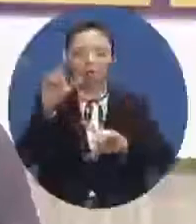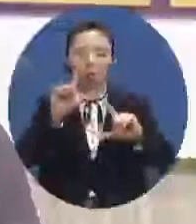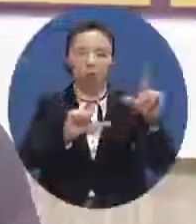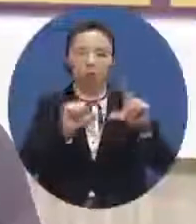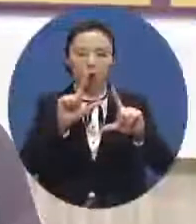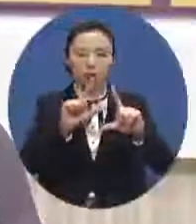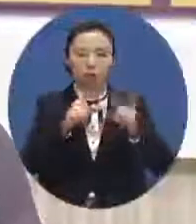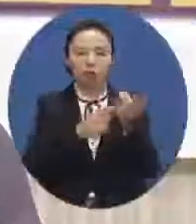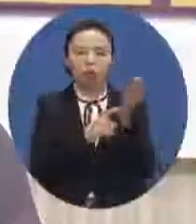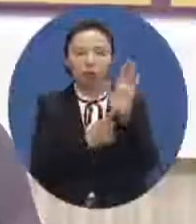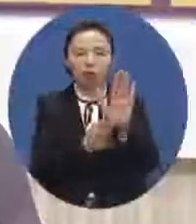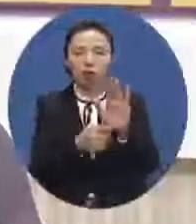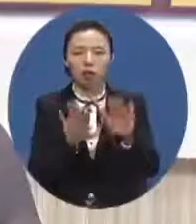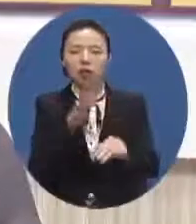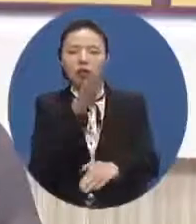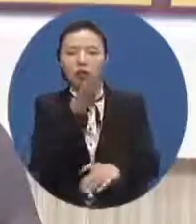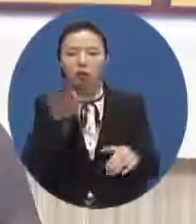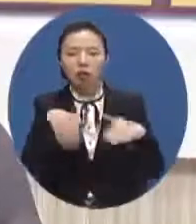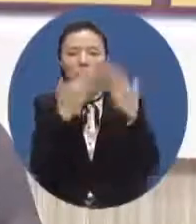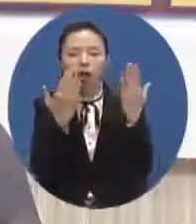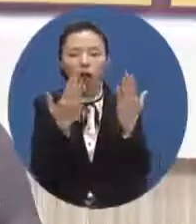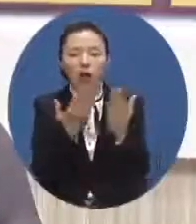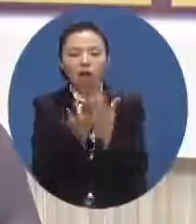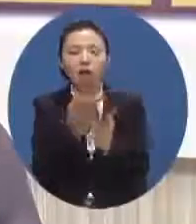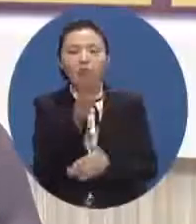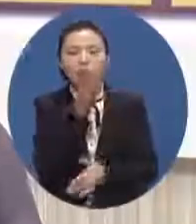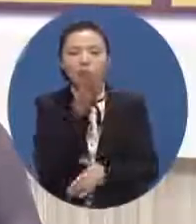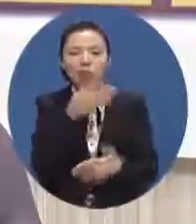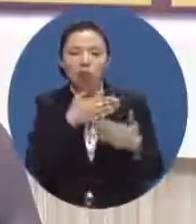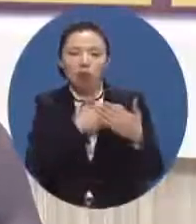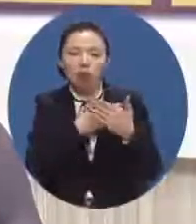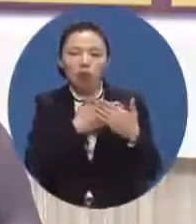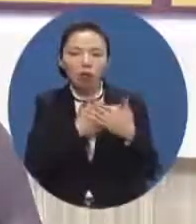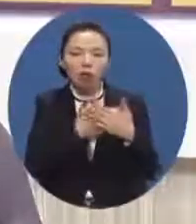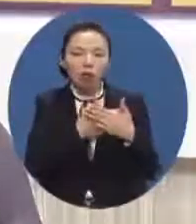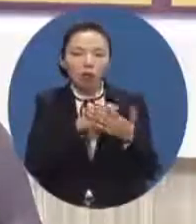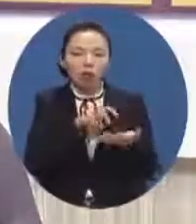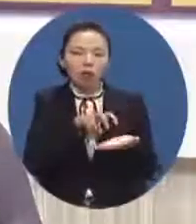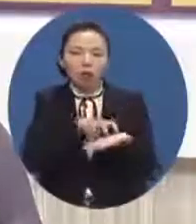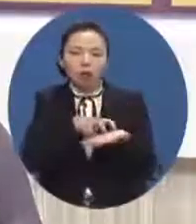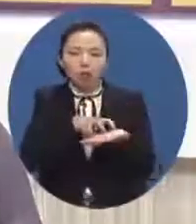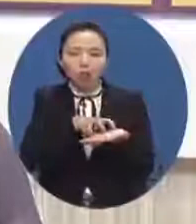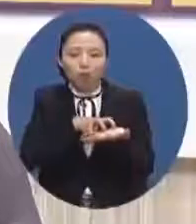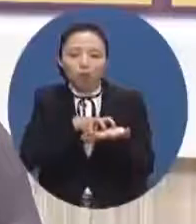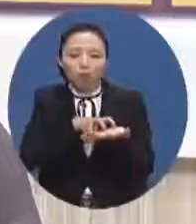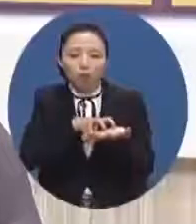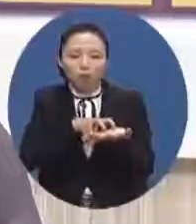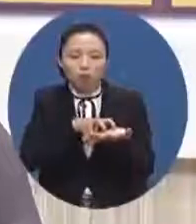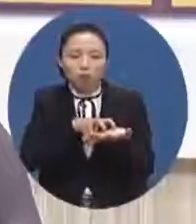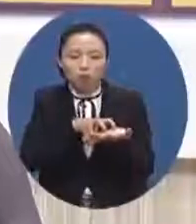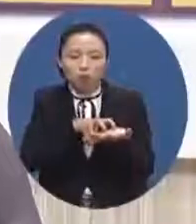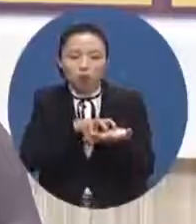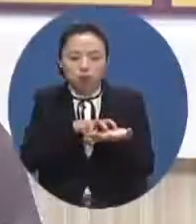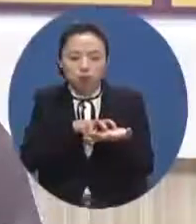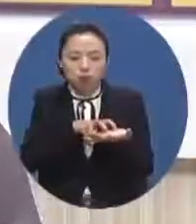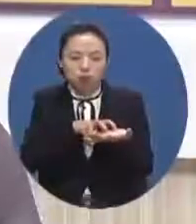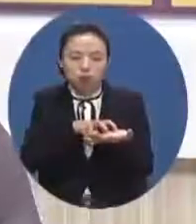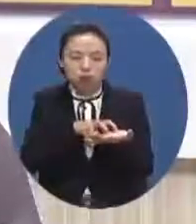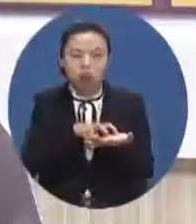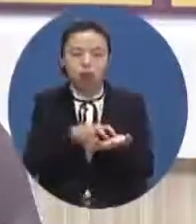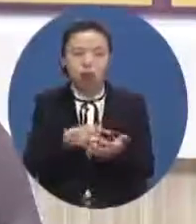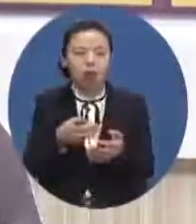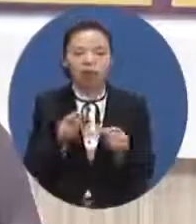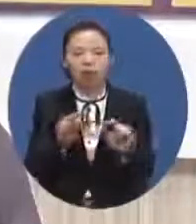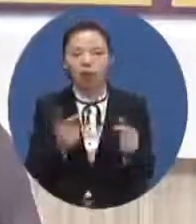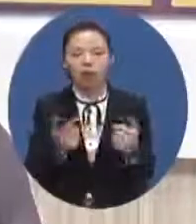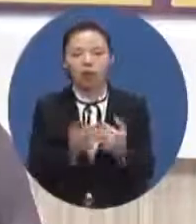맞아요. 이런 것들이 다 포함이 되어 있어요. 우리는 불안하다 그러면 그냥 오돌오돌 떨고 이렇게 이제 박혀 있는 모습을